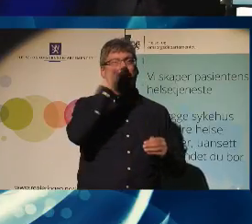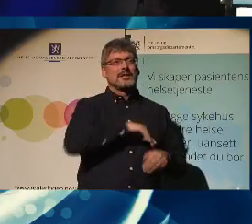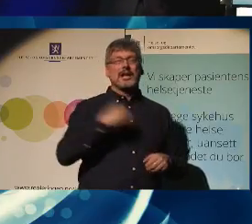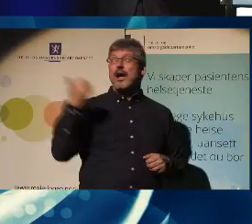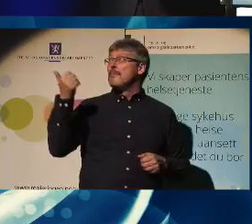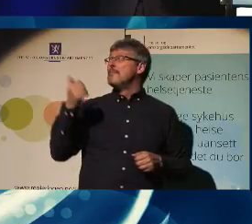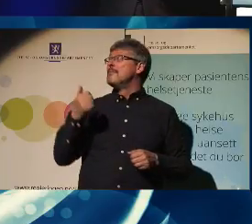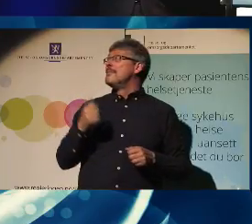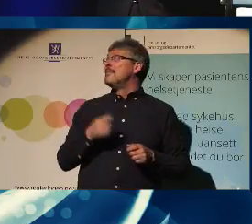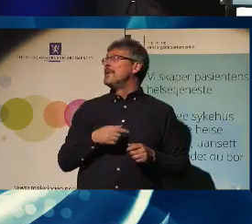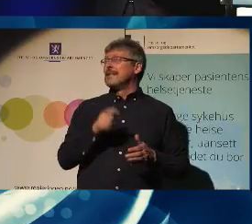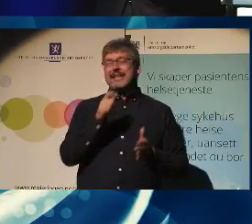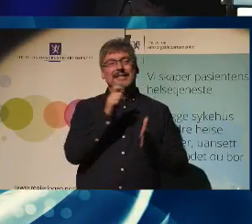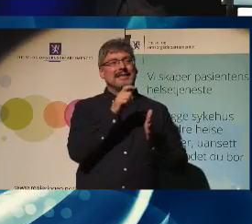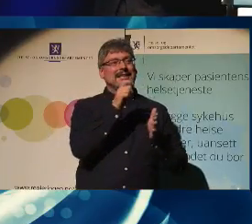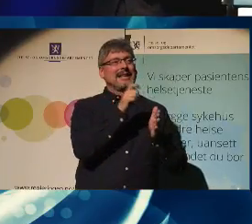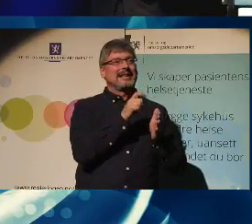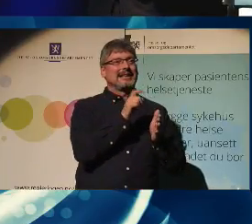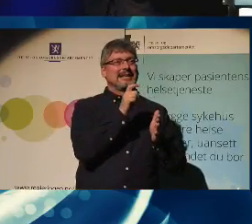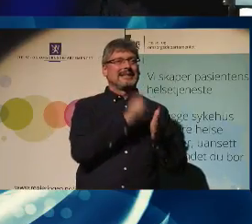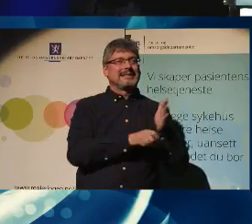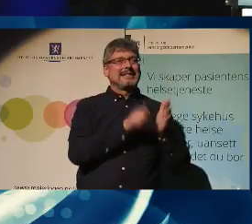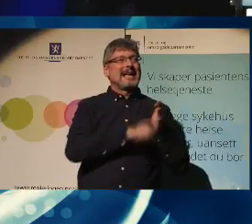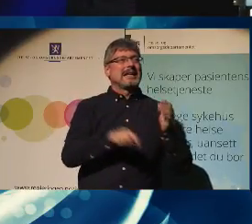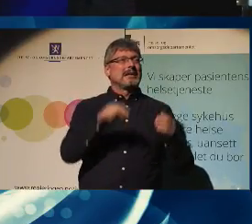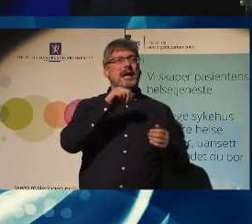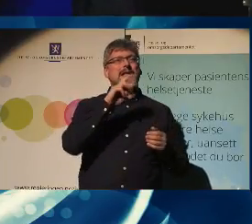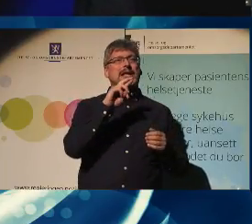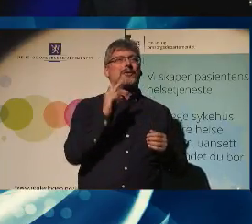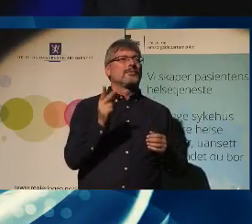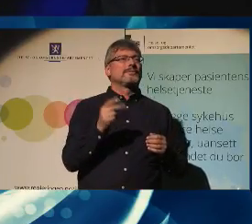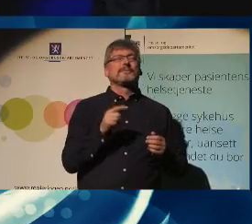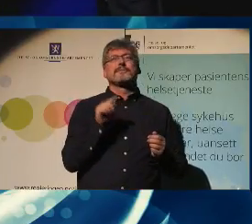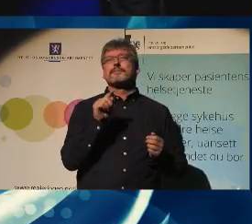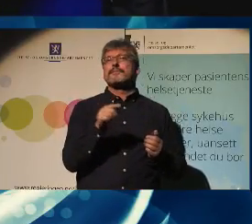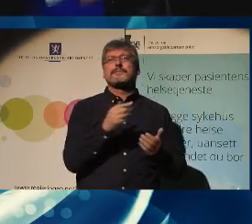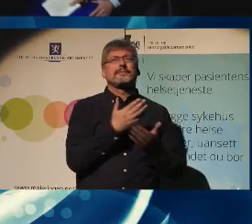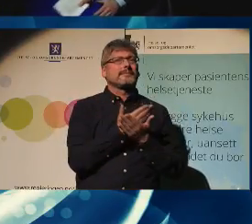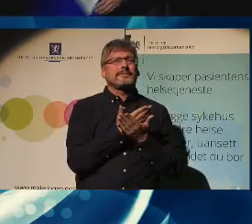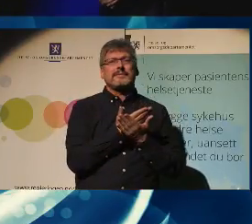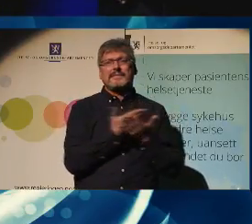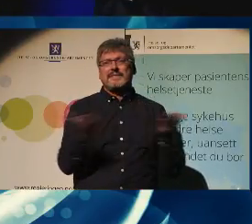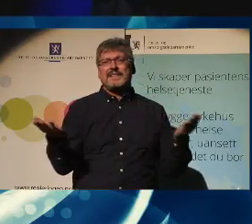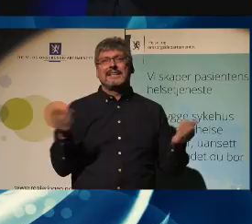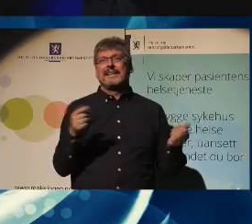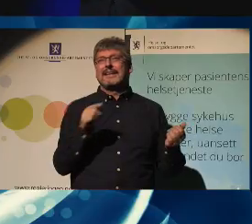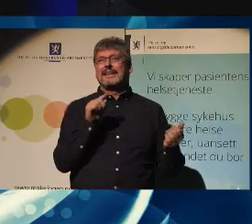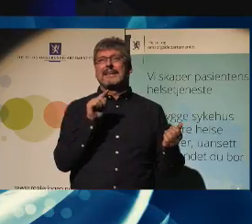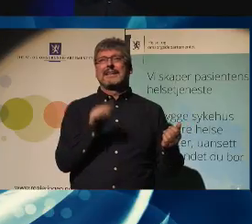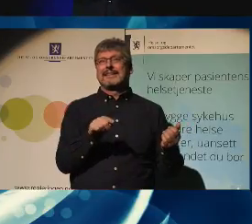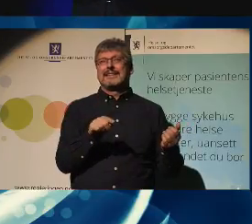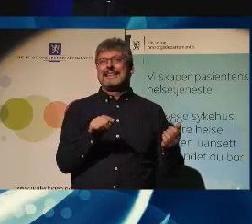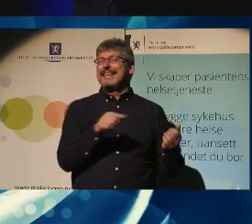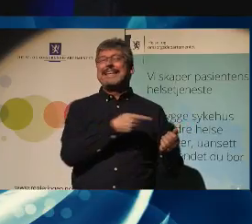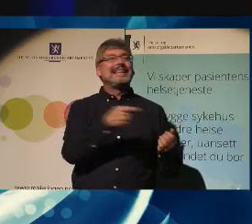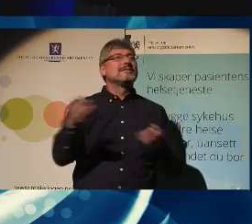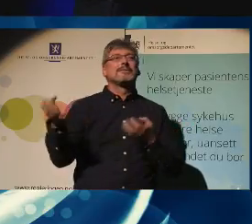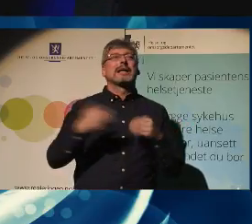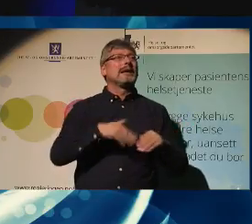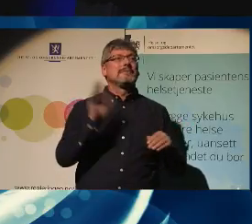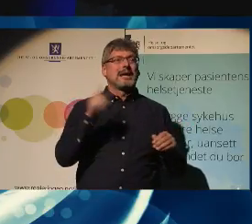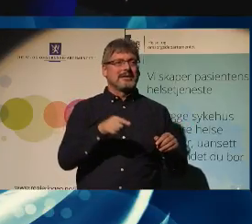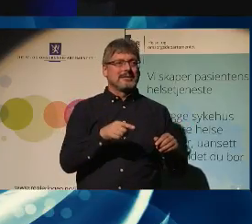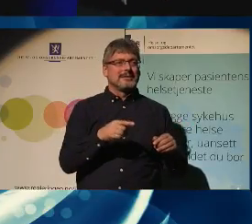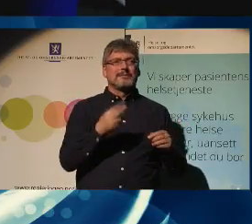denne serien på NRK. Det er jo ikke det at denne ungdommen først og fremst er de som trenger det mest, men vi ser